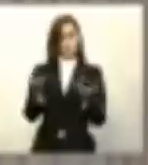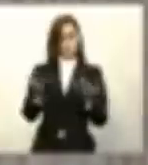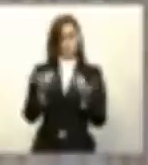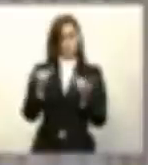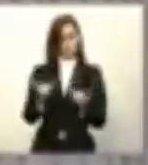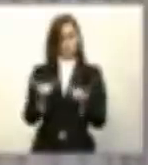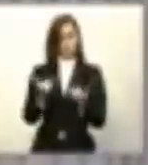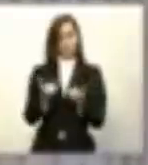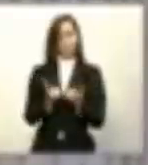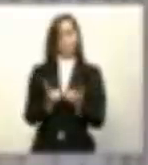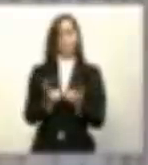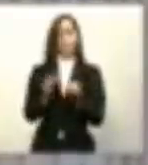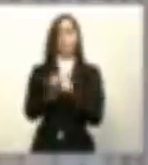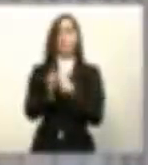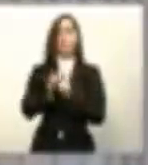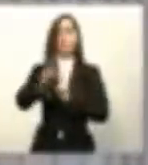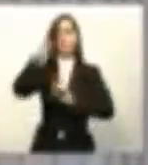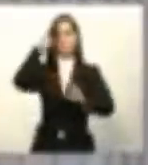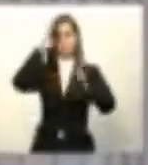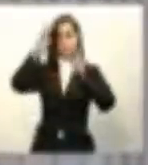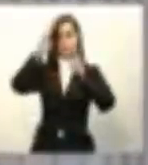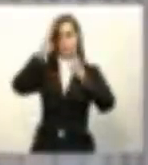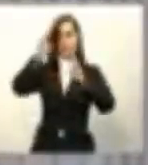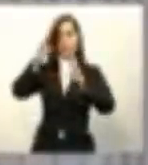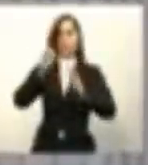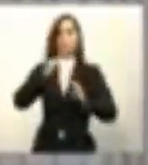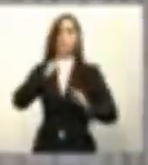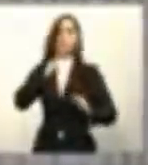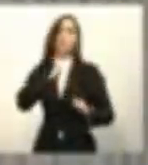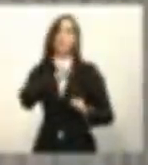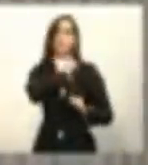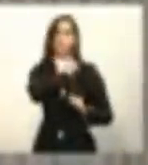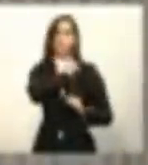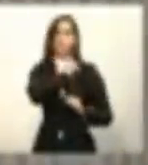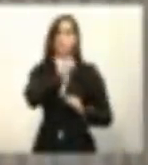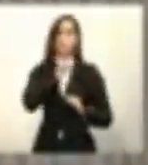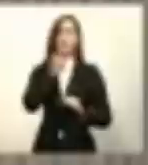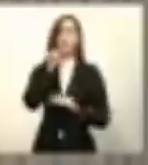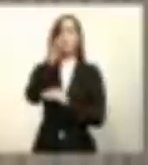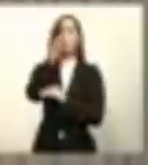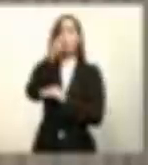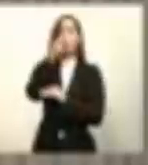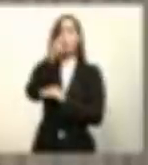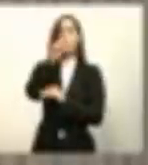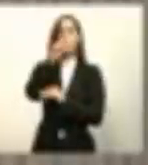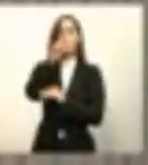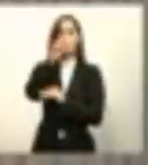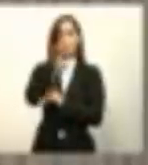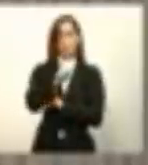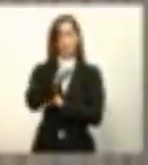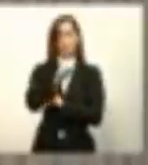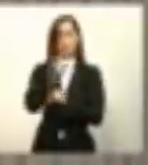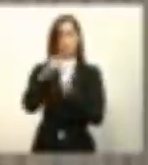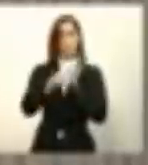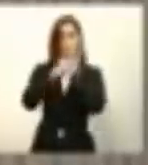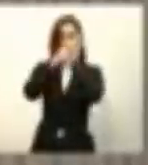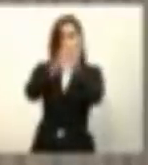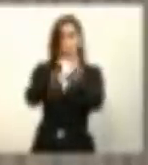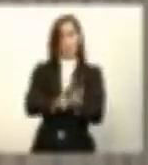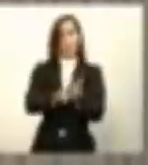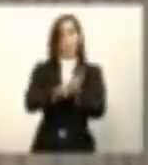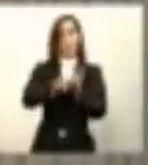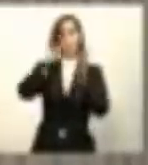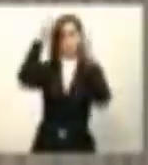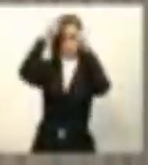considérer et pays Saint-Domingue là qui c'est Arbarès c'est lui-même qui pourra la li accord ça pour nous après n'a retourner pour nous capable dire